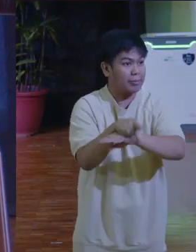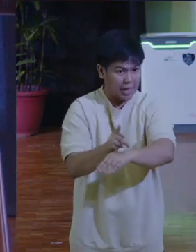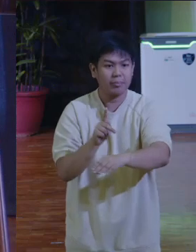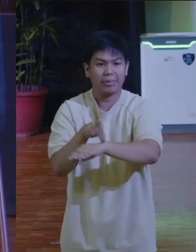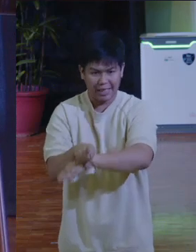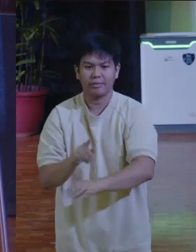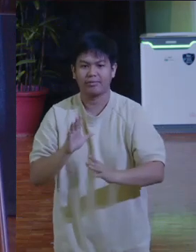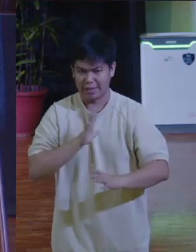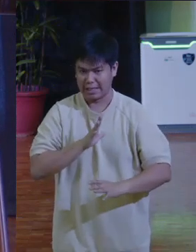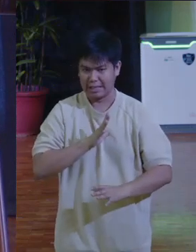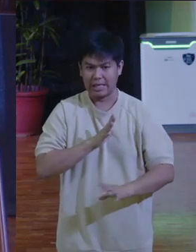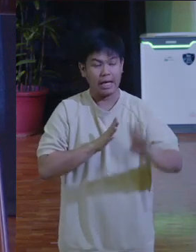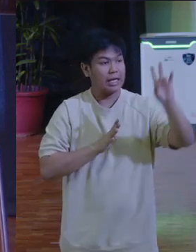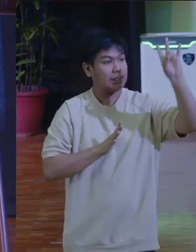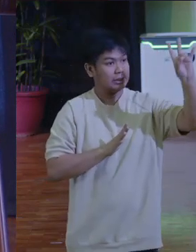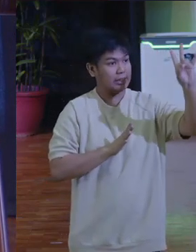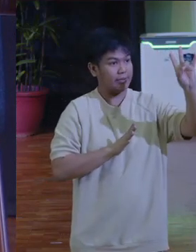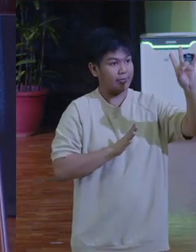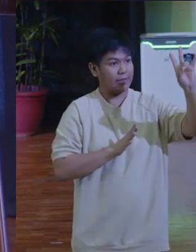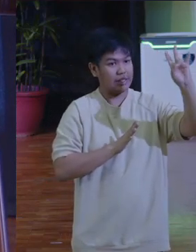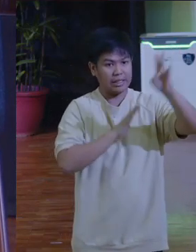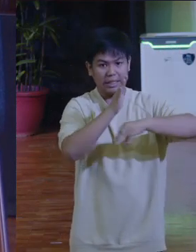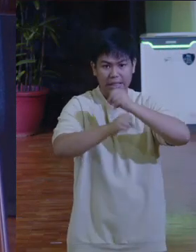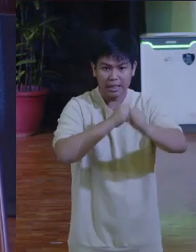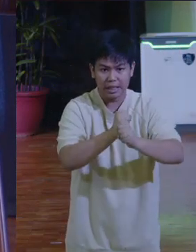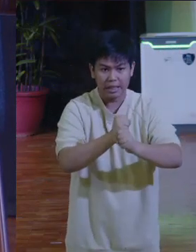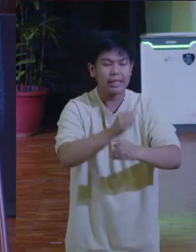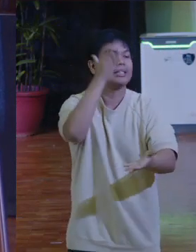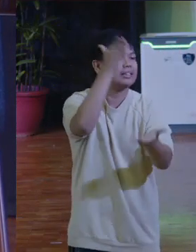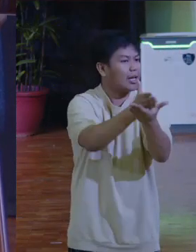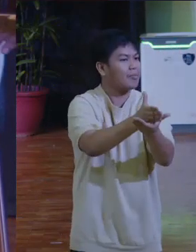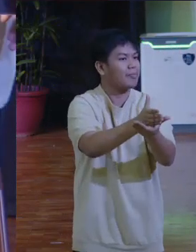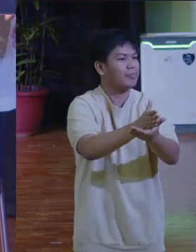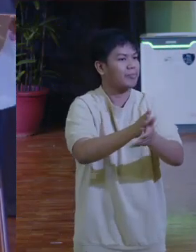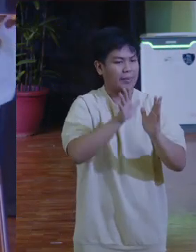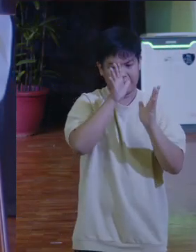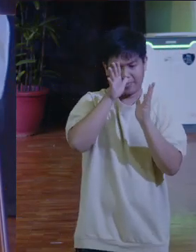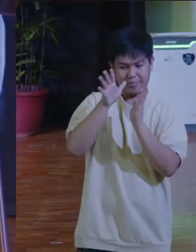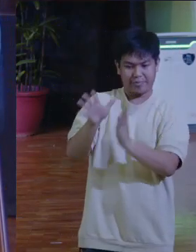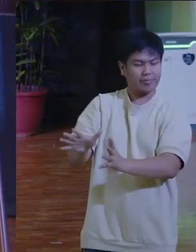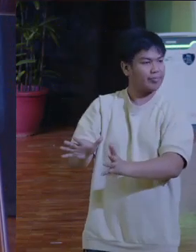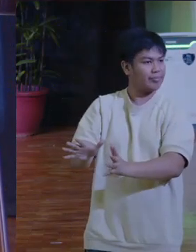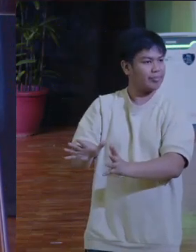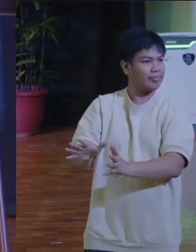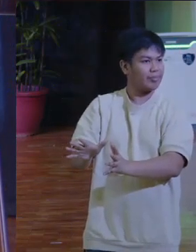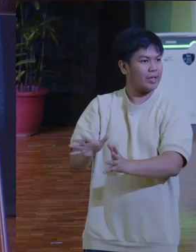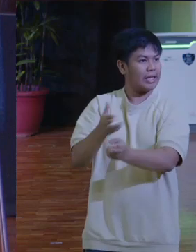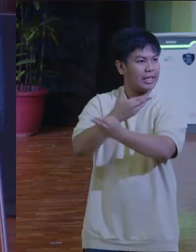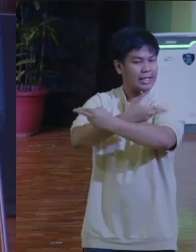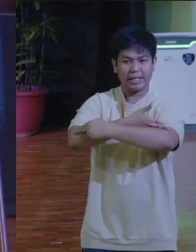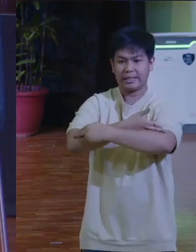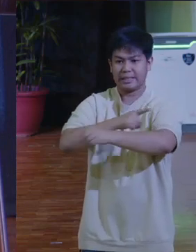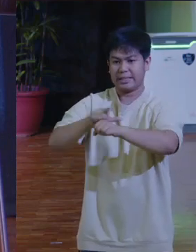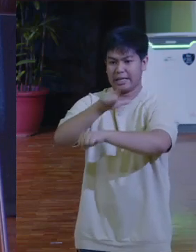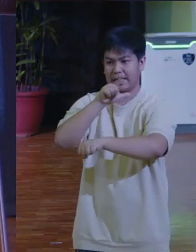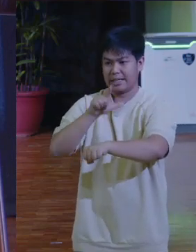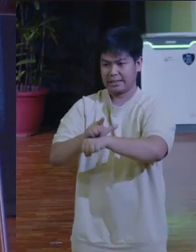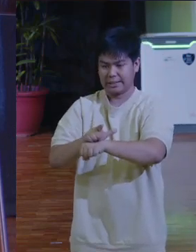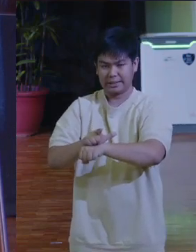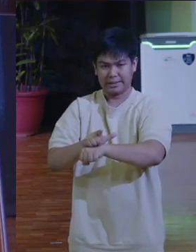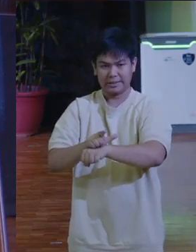lupa. At payayabungin ng Panginoon ang harvest nila ng year 6 para meron silang pagkain hanggang year